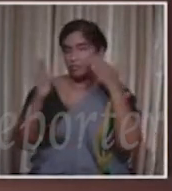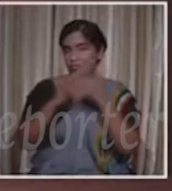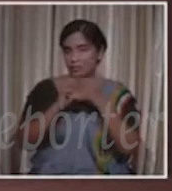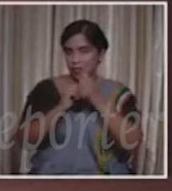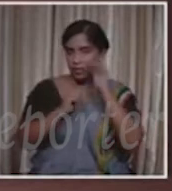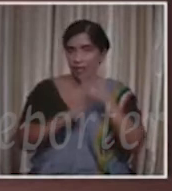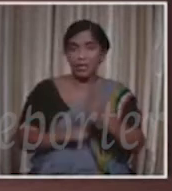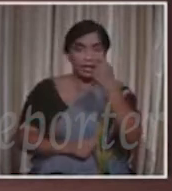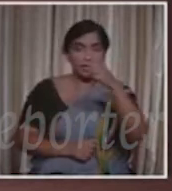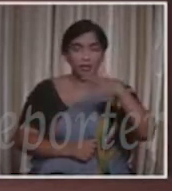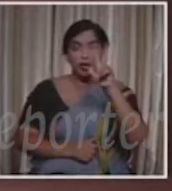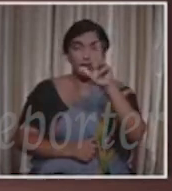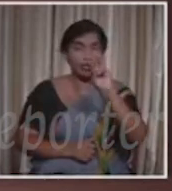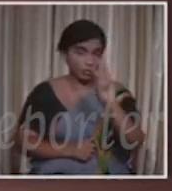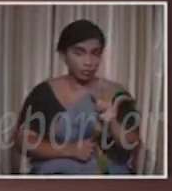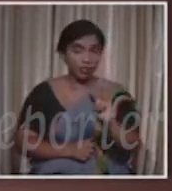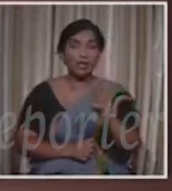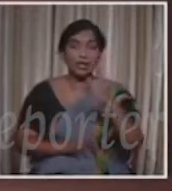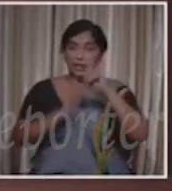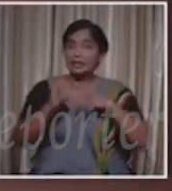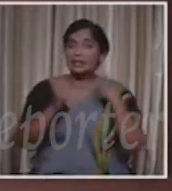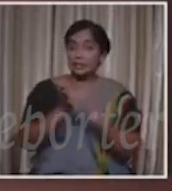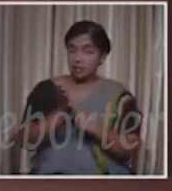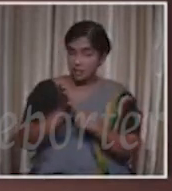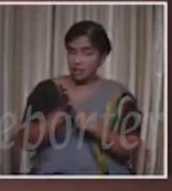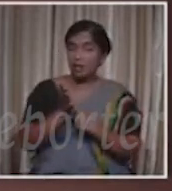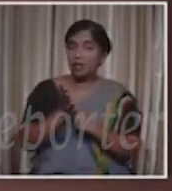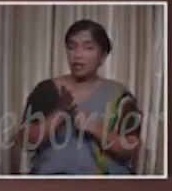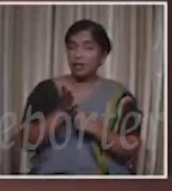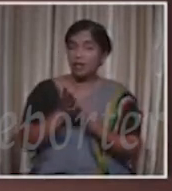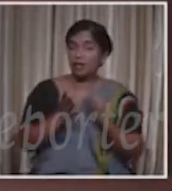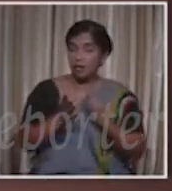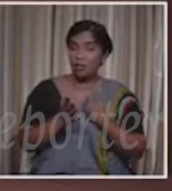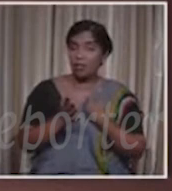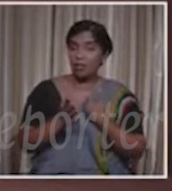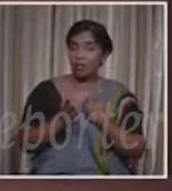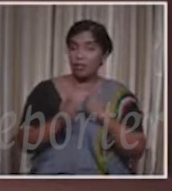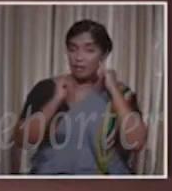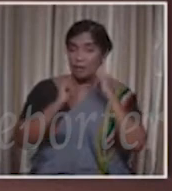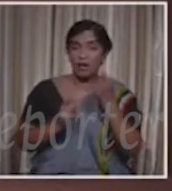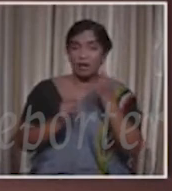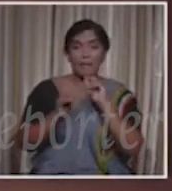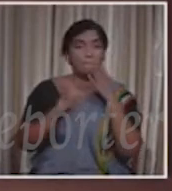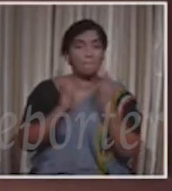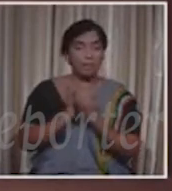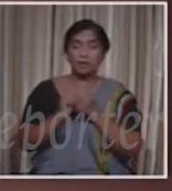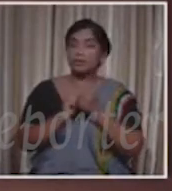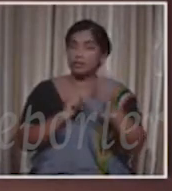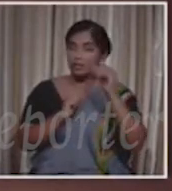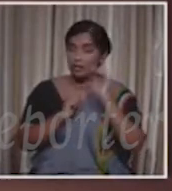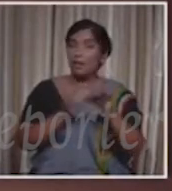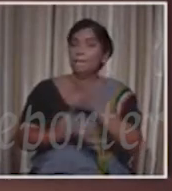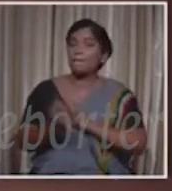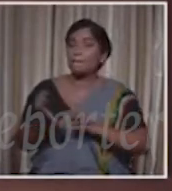1983 දී ජේ.ආර්. ජයවර්ධන තමන්ගේ ඉතාමත් වැරදි ආර්ථික ප්‍රතිපත්ති ක්‍රියාත්මක නැගීම සඳහා ප්‍රජාතන්ත්‍රවාදී අකුලමින් ආපු